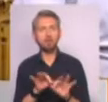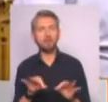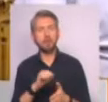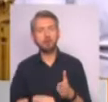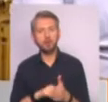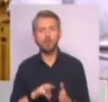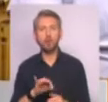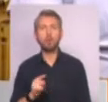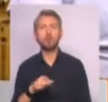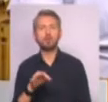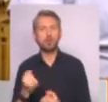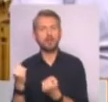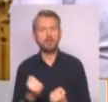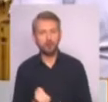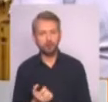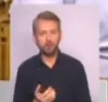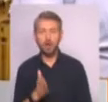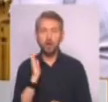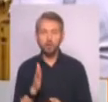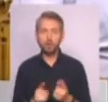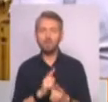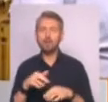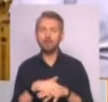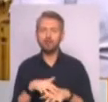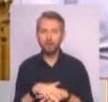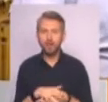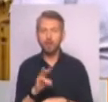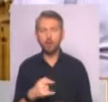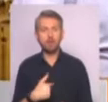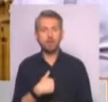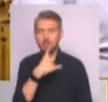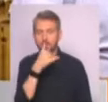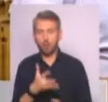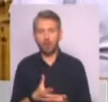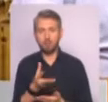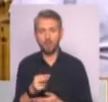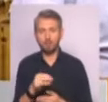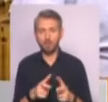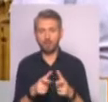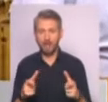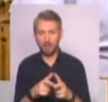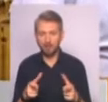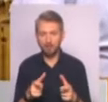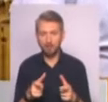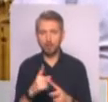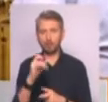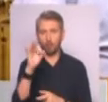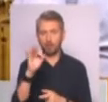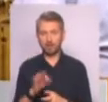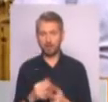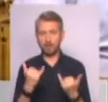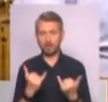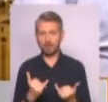но почему-то задержаны, будут пересчитаны. Но я не могу оплатить по квитанциям, 100%